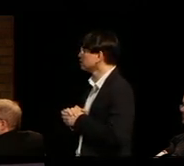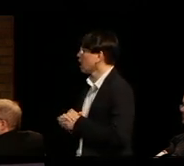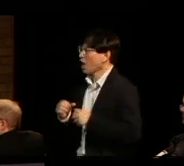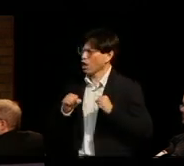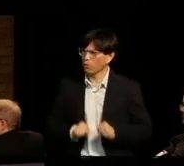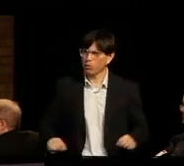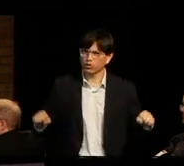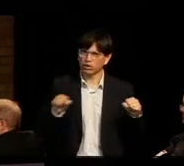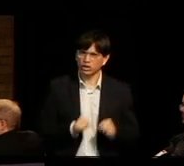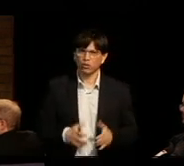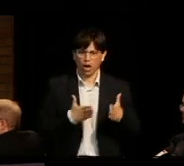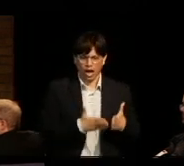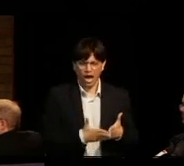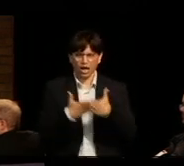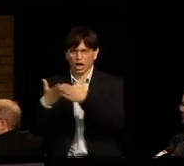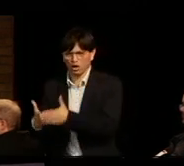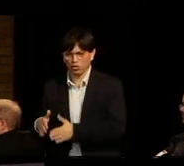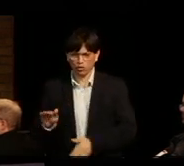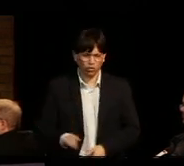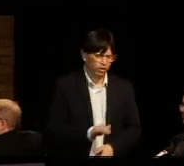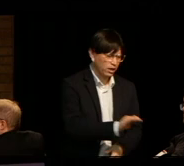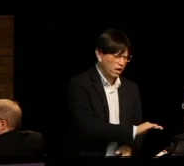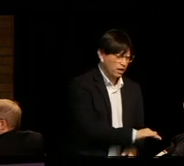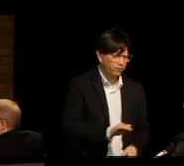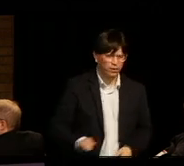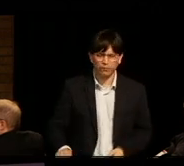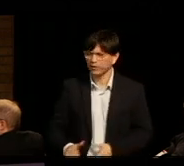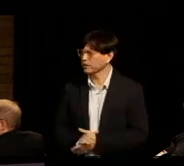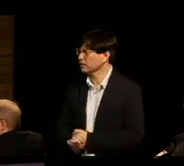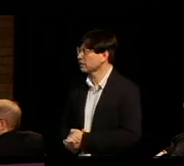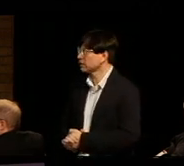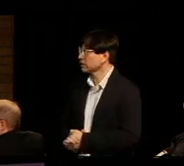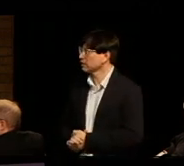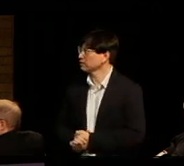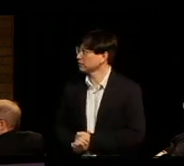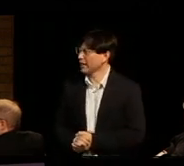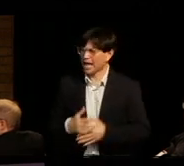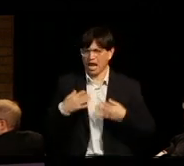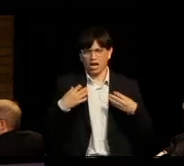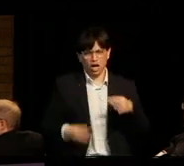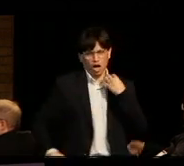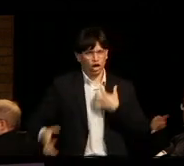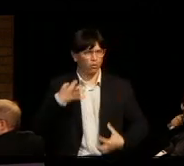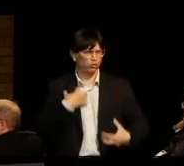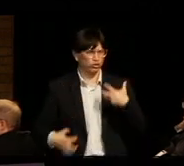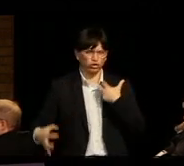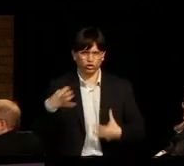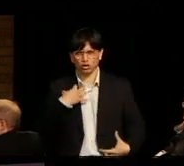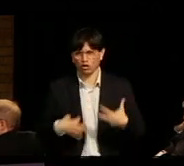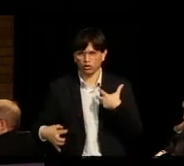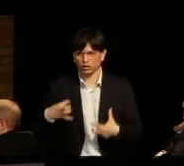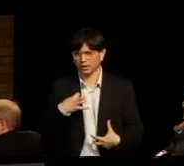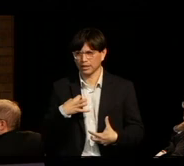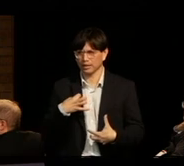emotiva aiutare i bambini a individuare bene le le emozioni che che suscita